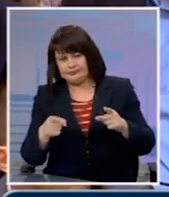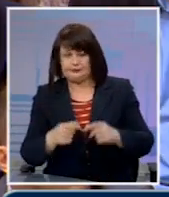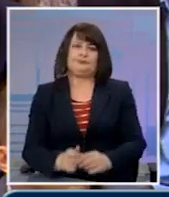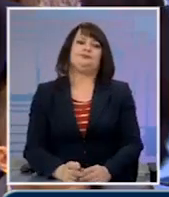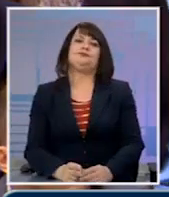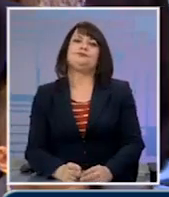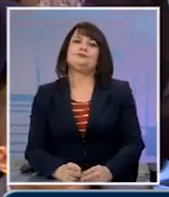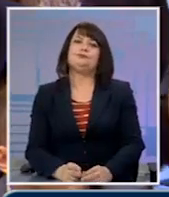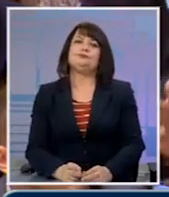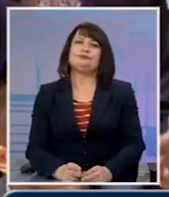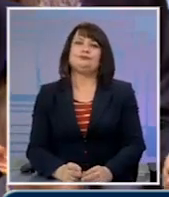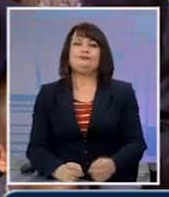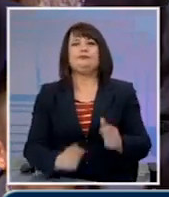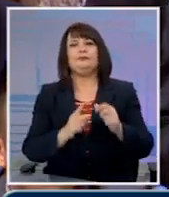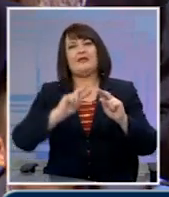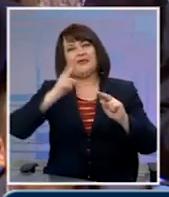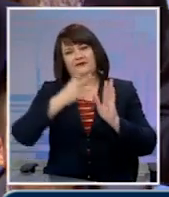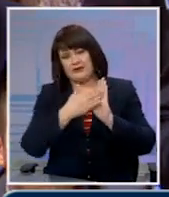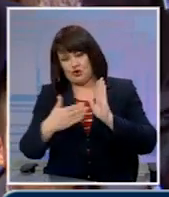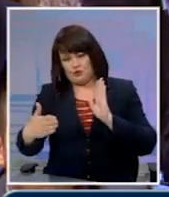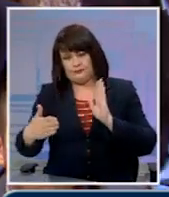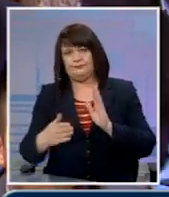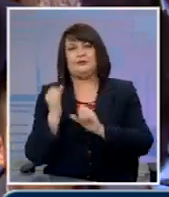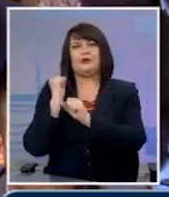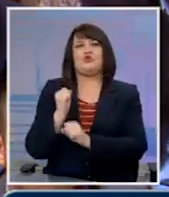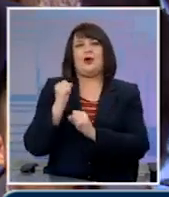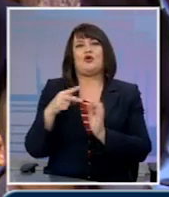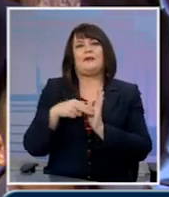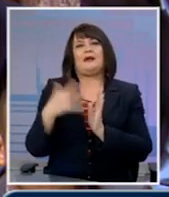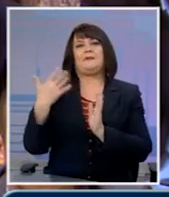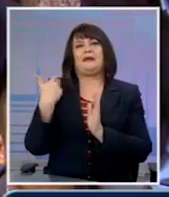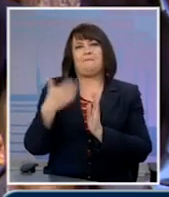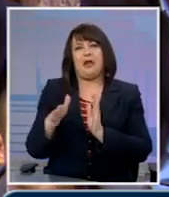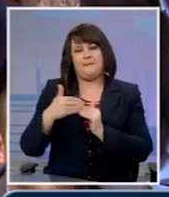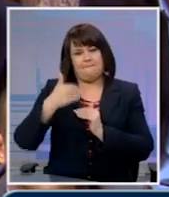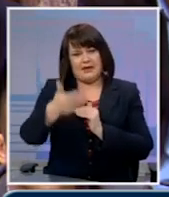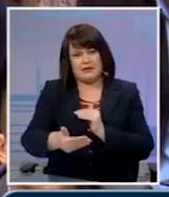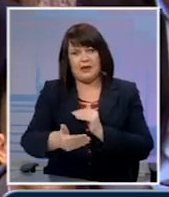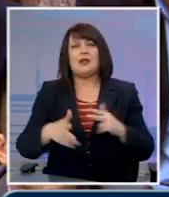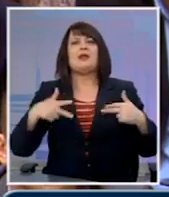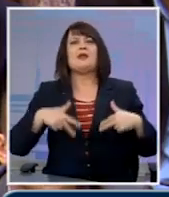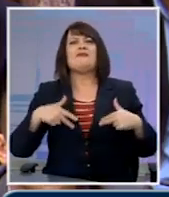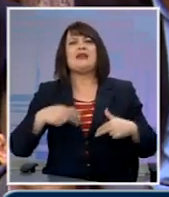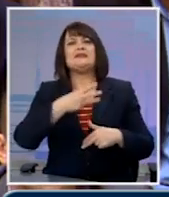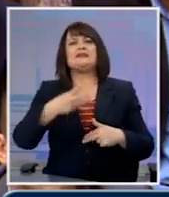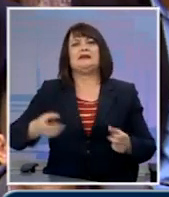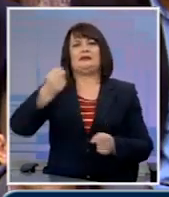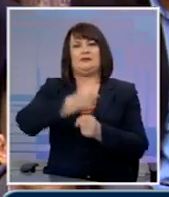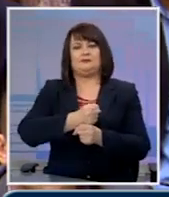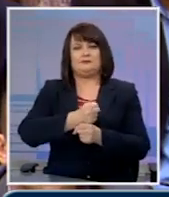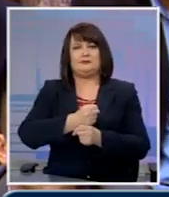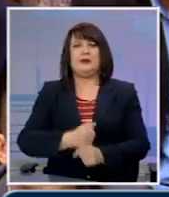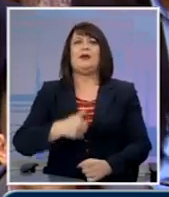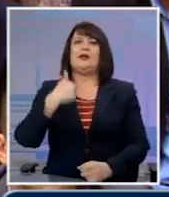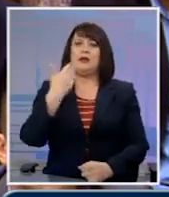λπ σκηνή δεύτερη μετά τον ιανουάριο του 2015 κυβέρνηση ο συριζα και μετά